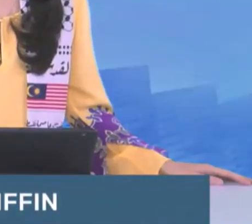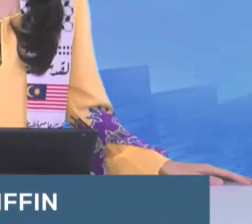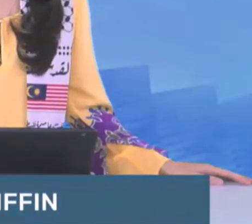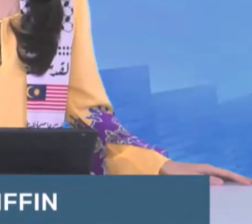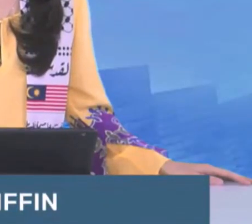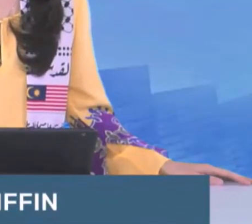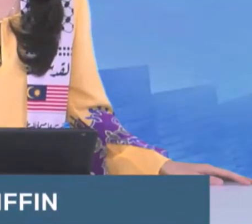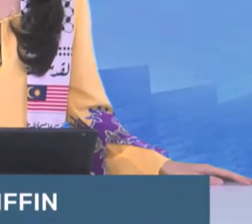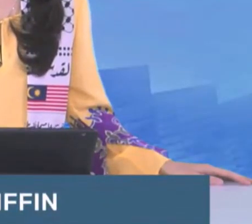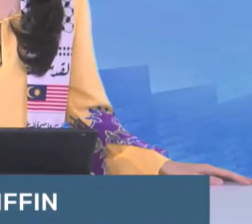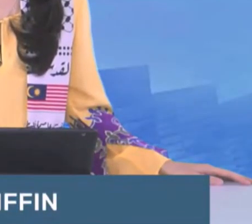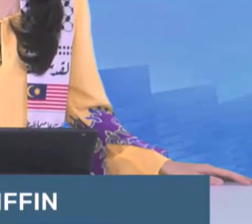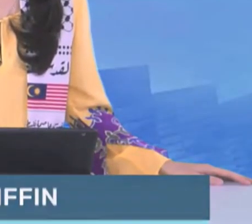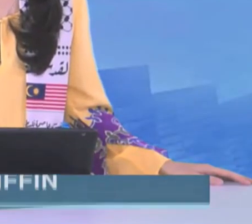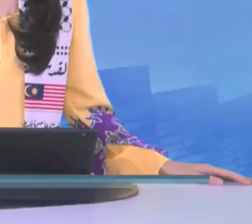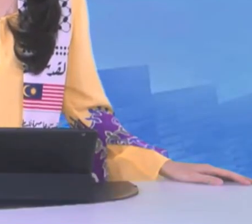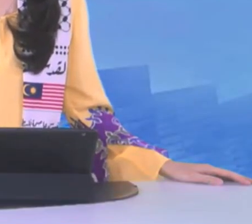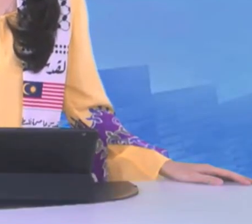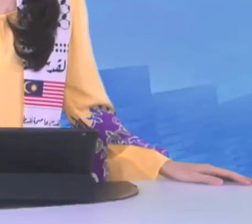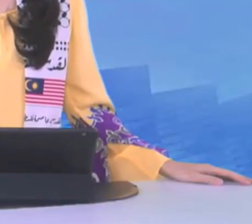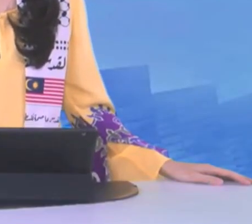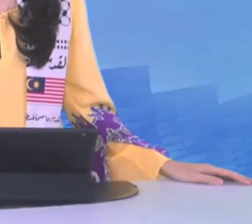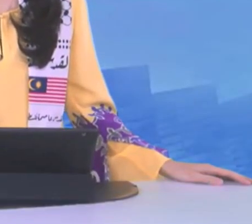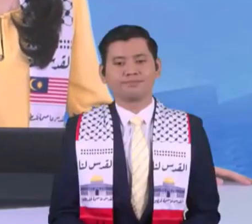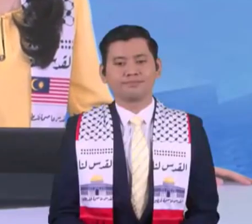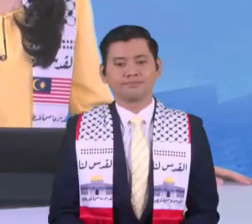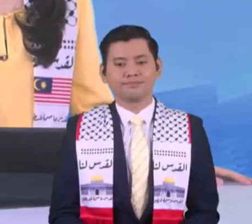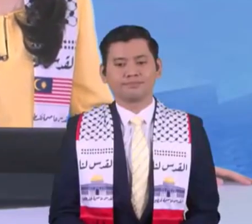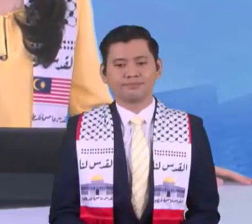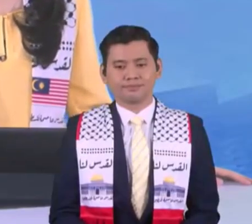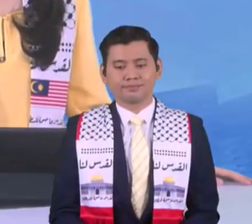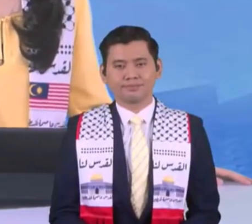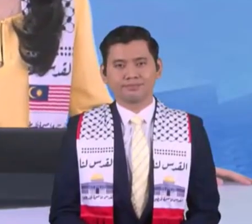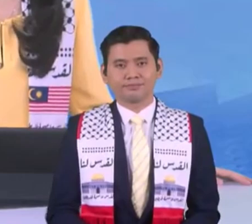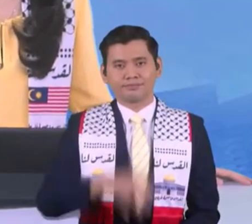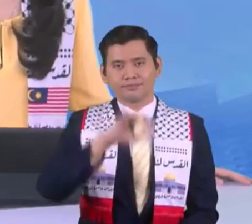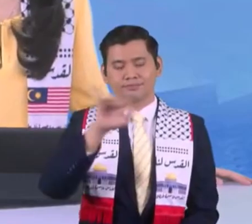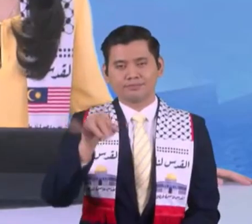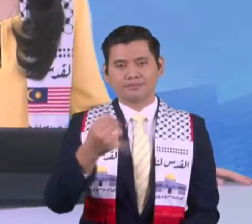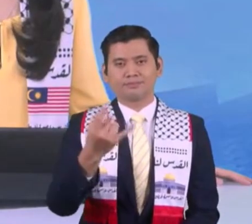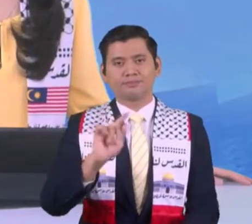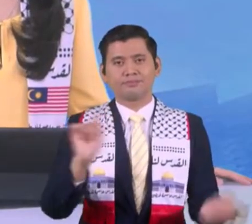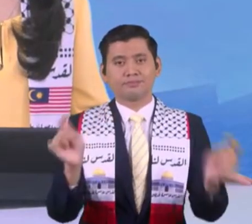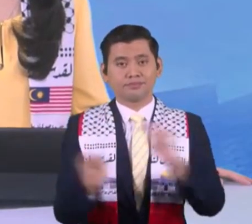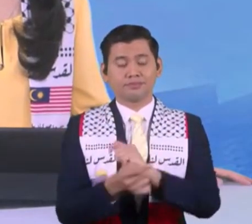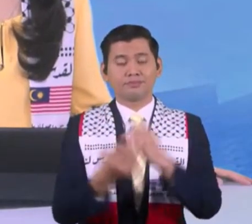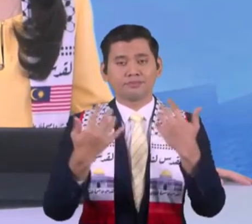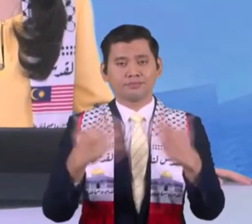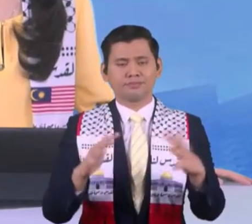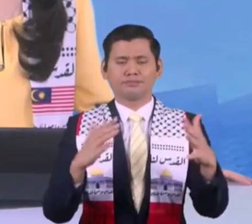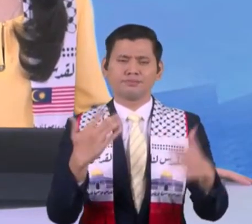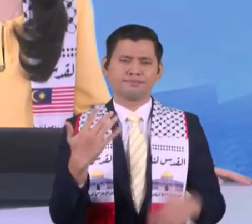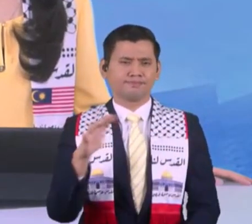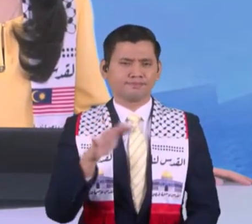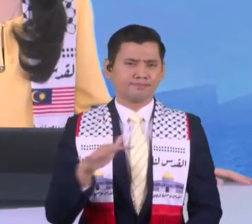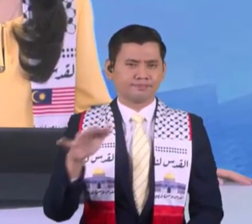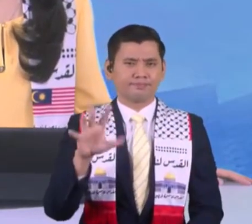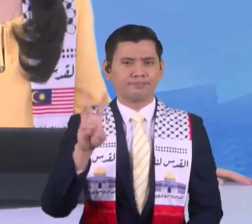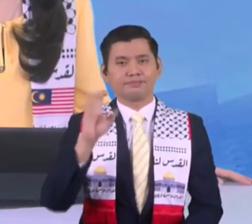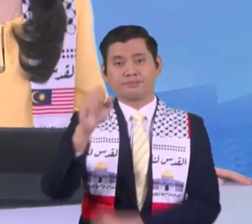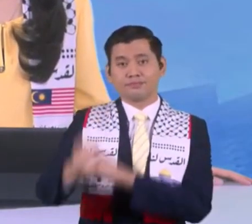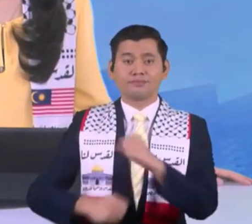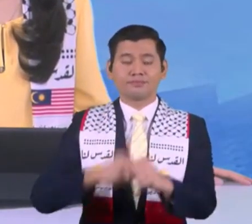JP Morgan semak naik penarafan terhadap Malaysia daripada underweight kepada neutral selepas hampir 6 tahun. Prestasi